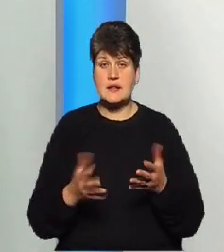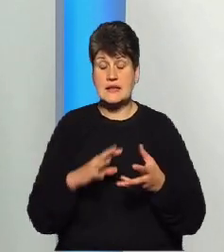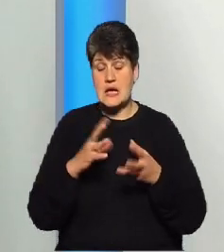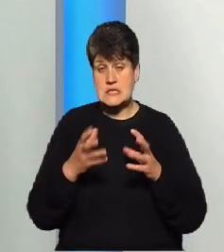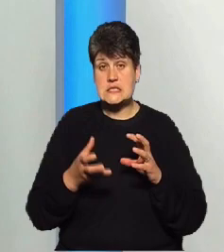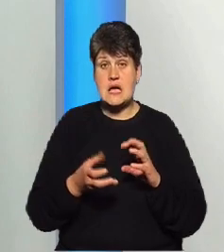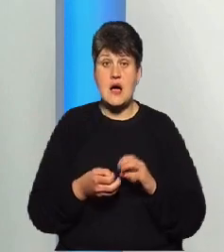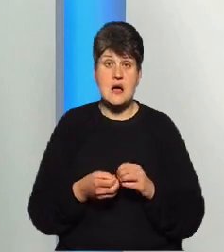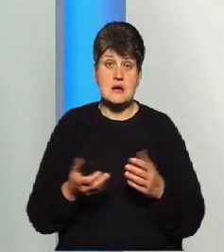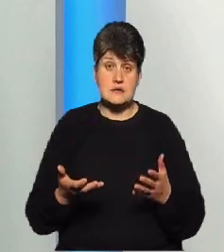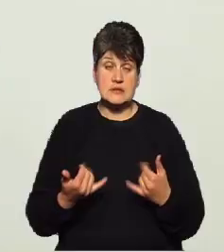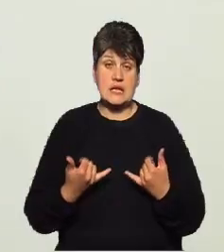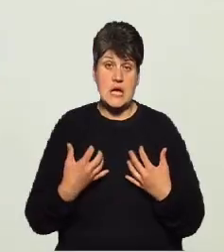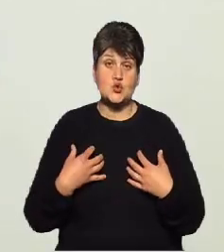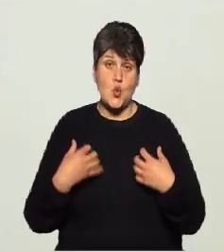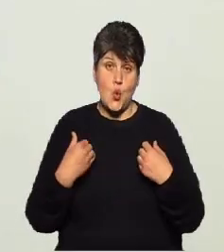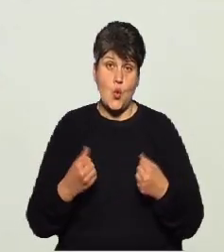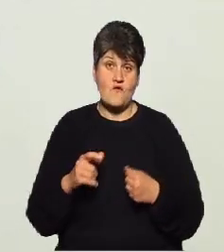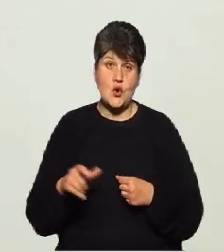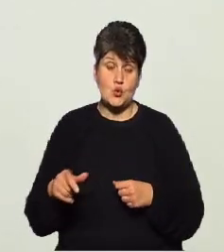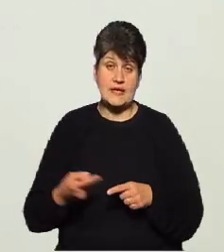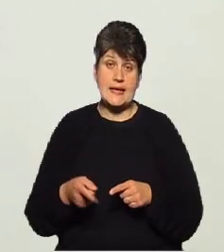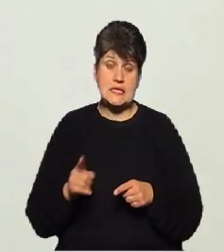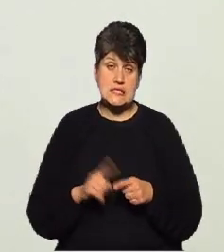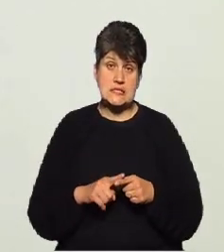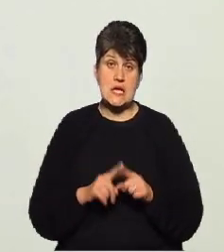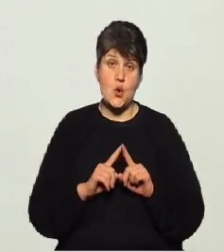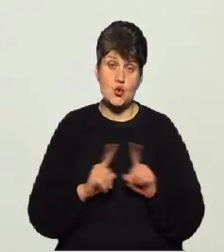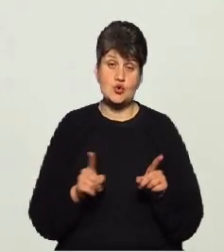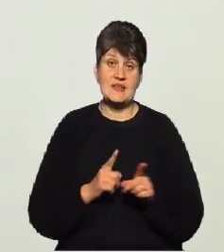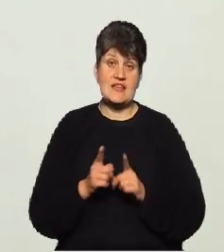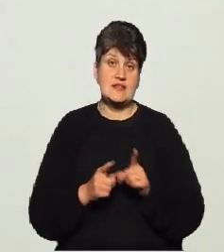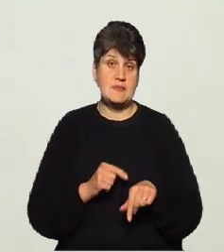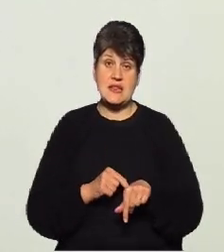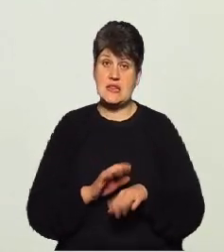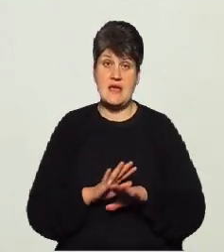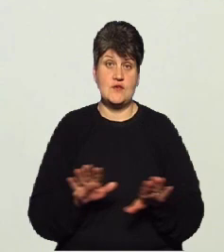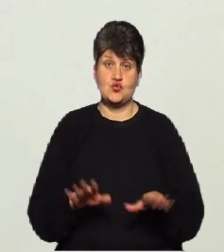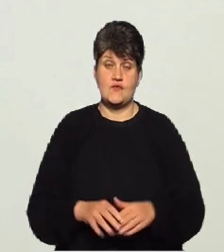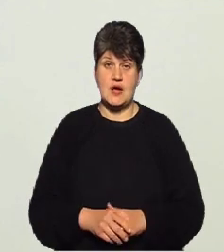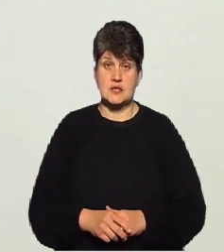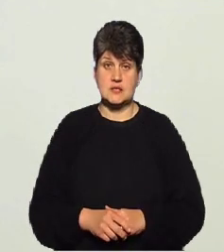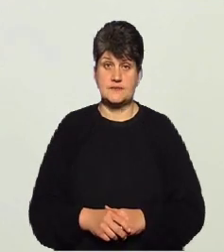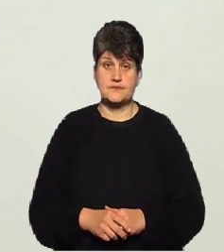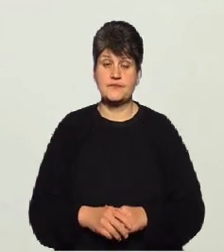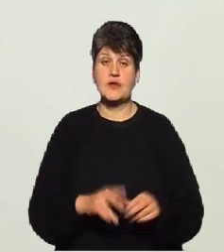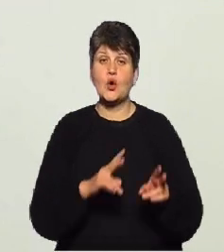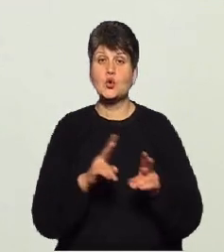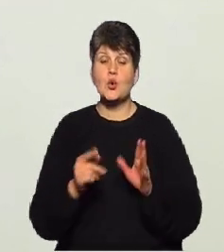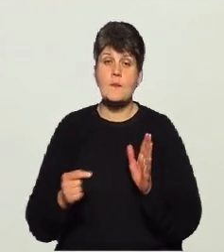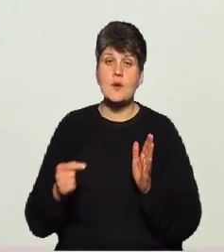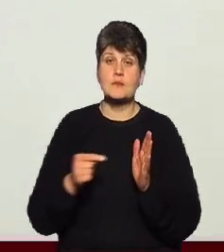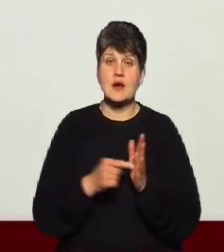здорових людей це особливих таких змін не відчувається. От хто потрапляє в категорію ризику? Ви